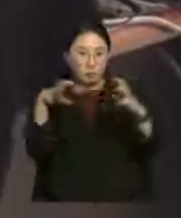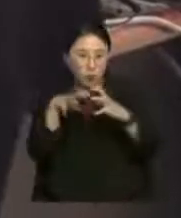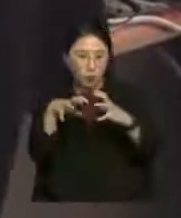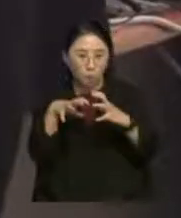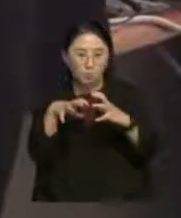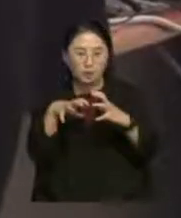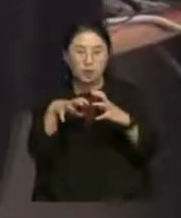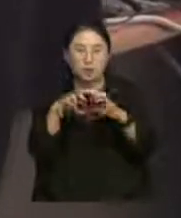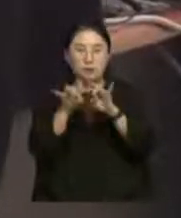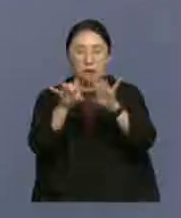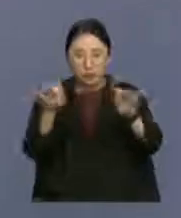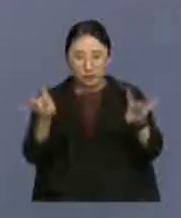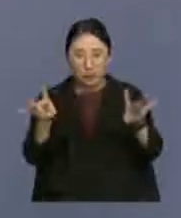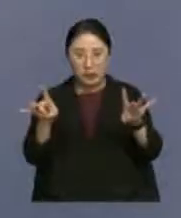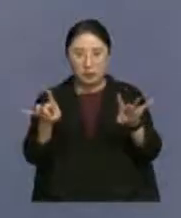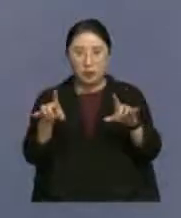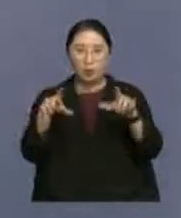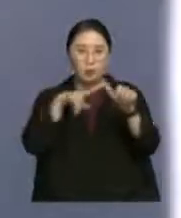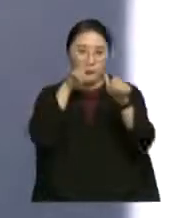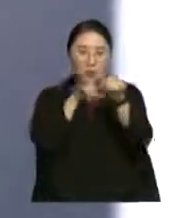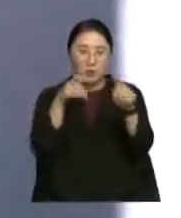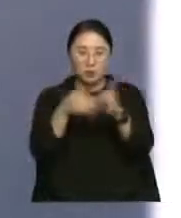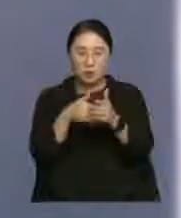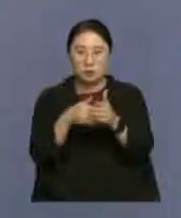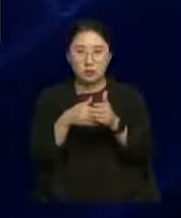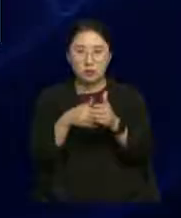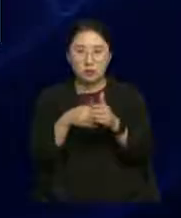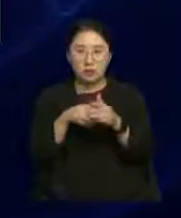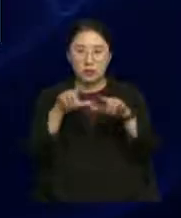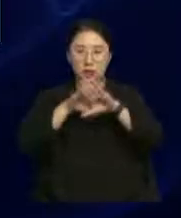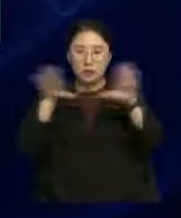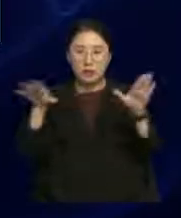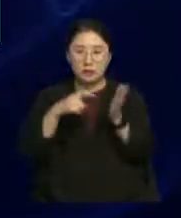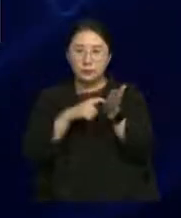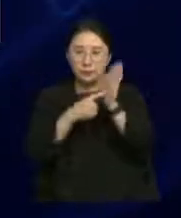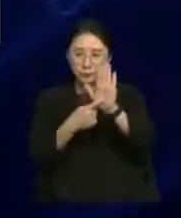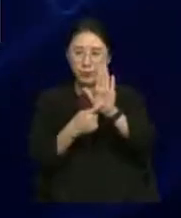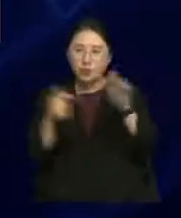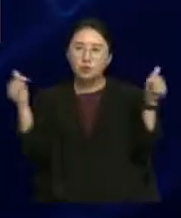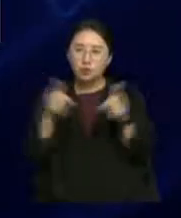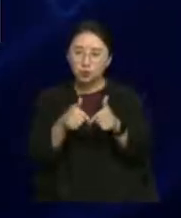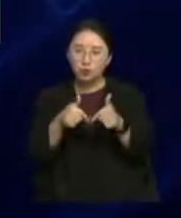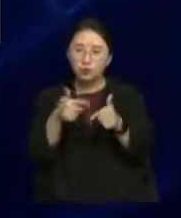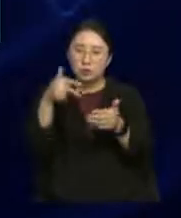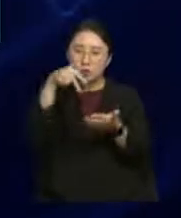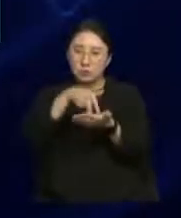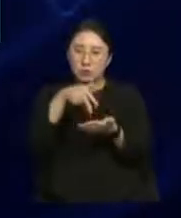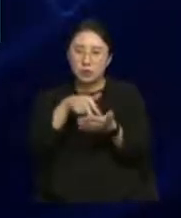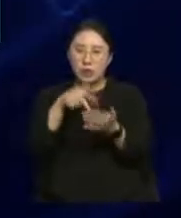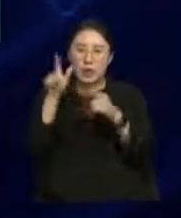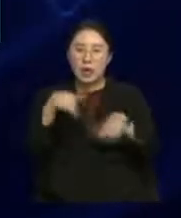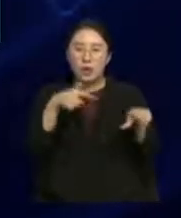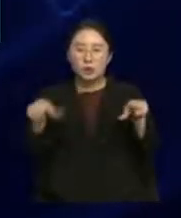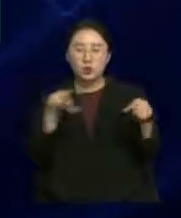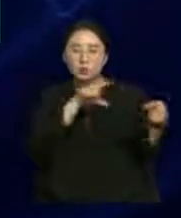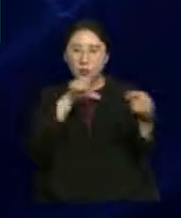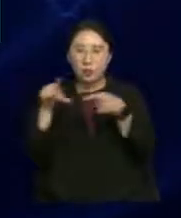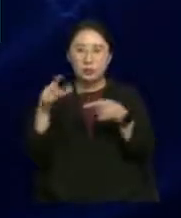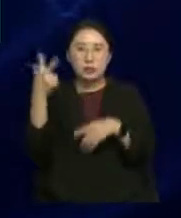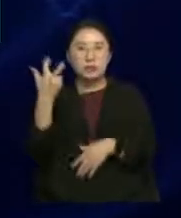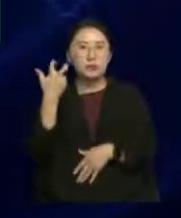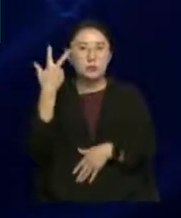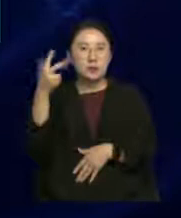확진 판정을 받았습니다 주간 발생 양도 감소 추세인데 지난달 말 주간 일평균 확진 자는